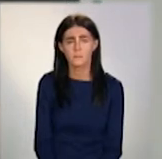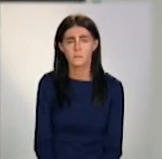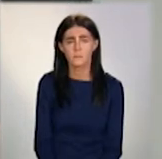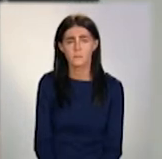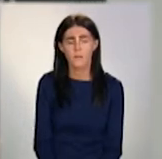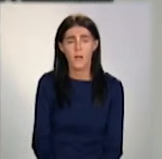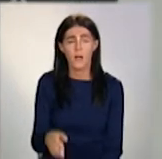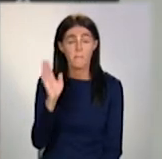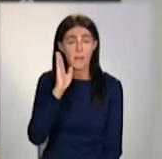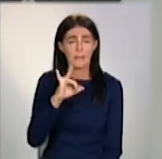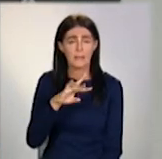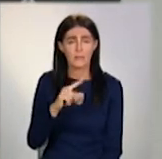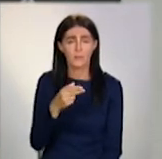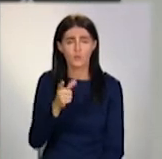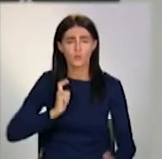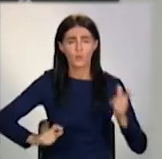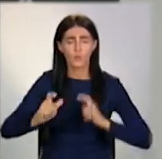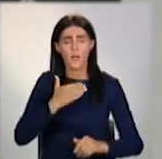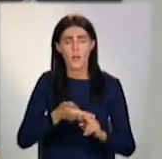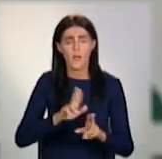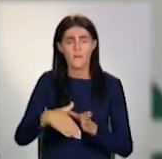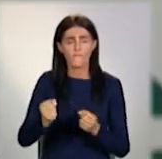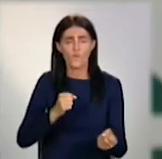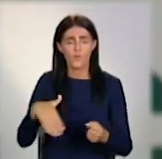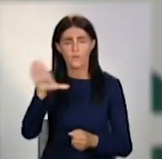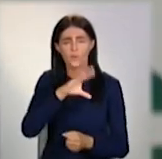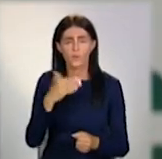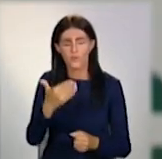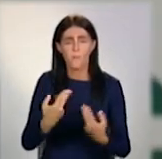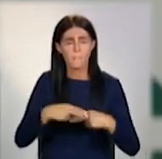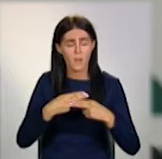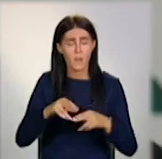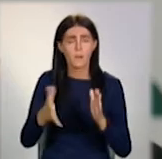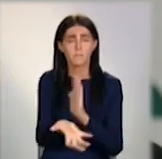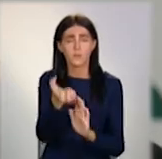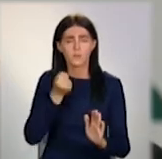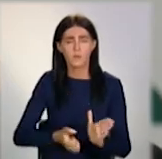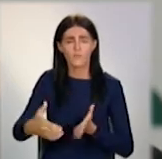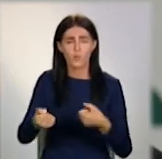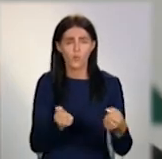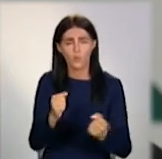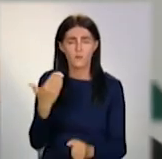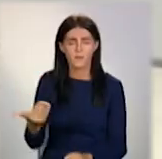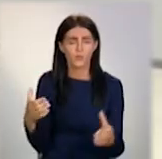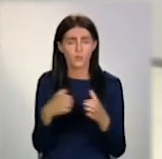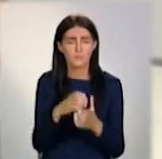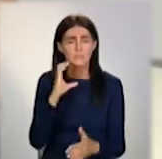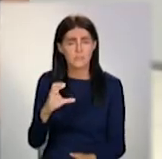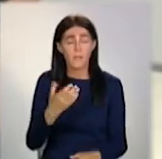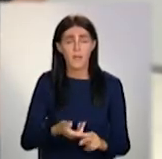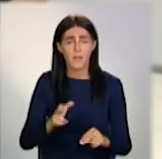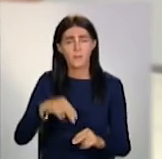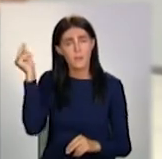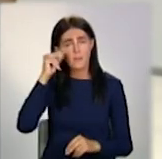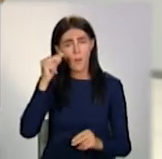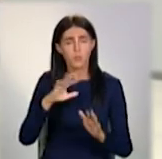Ілля – студент, здобуває фах автомеханіка. Спочатку отримав посвідчення водія категорії С. Нині пройшов навчання, аби